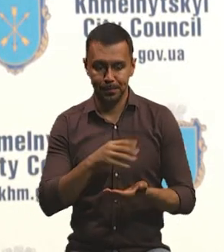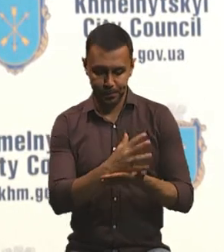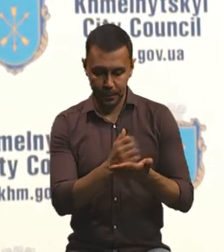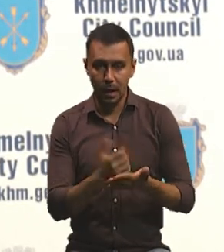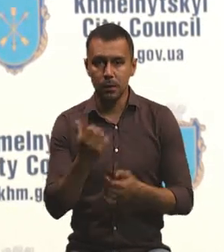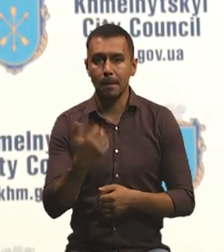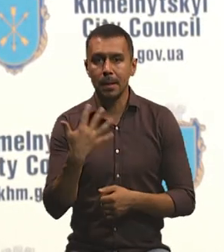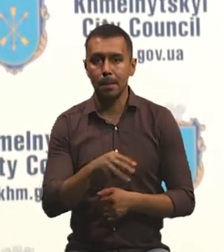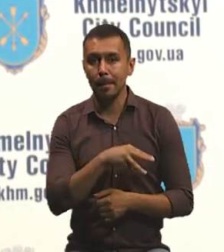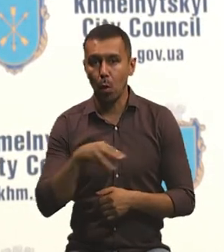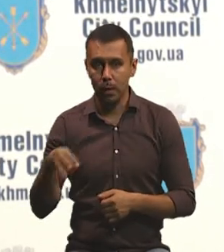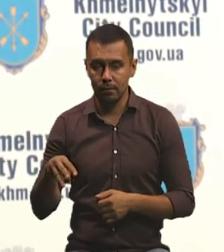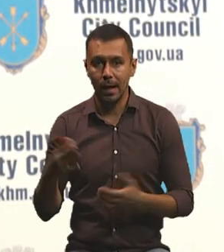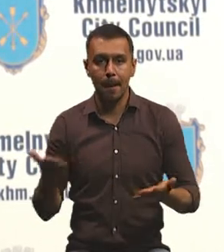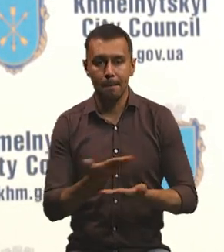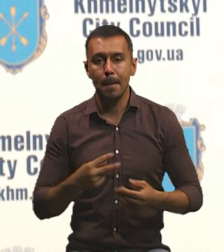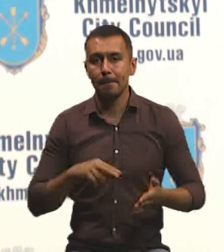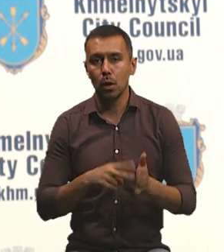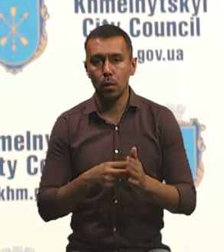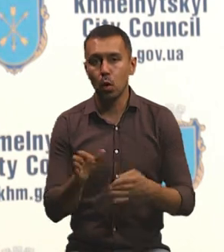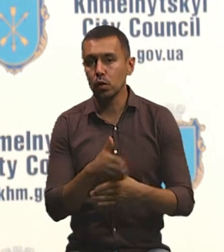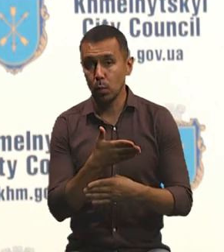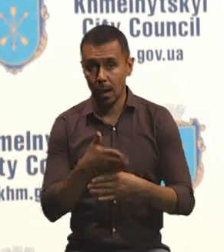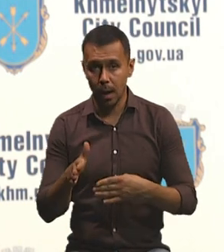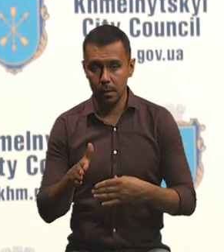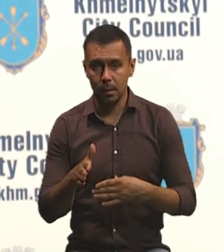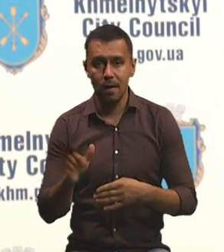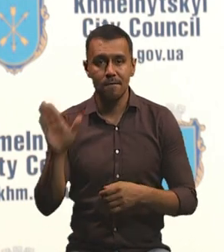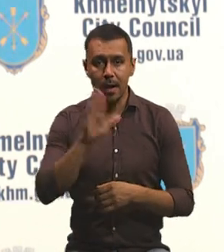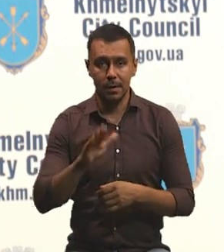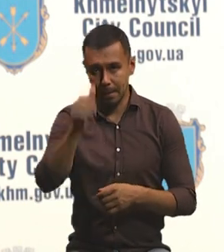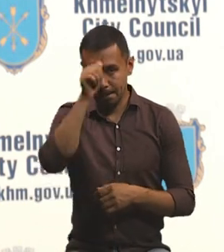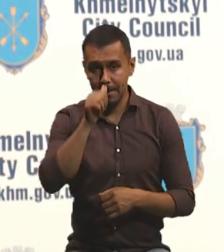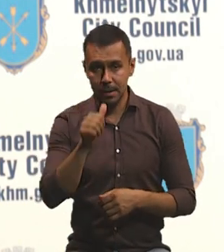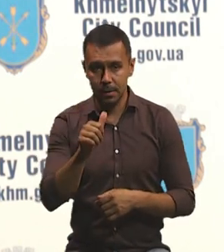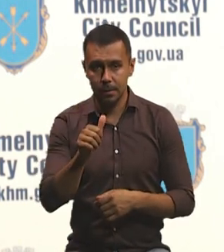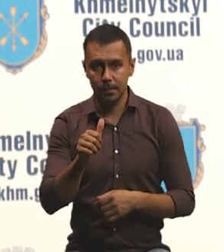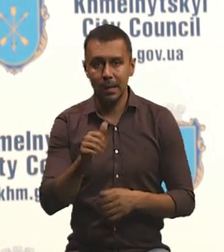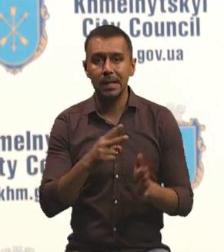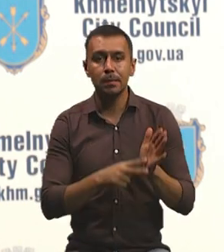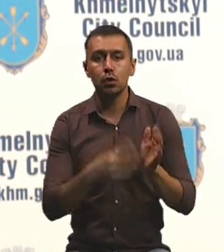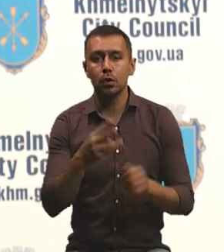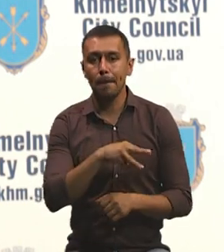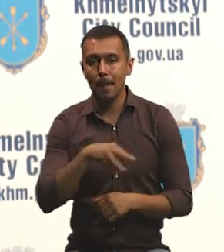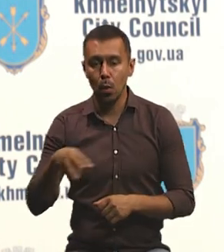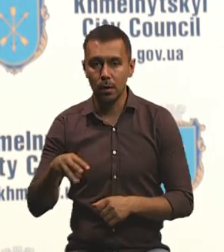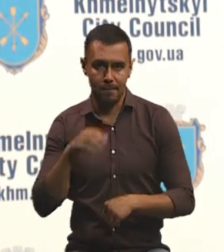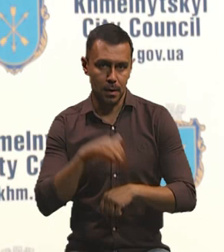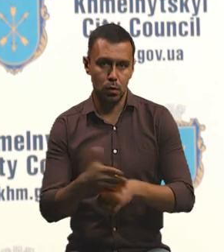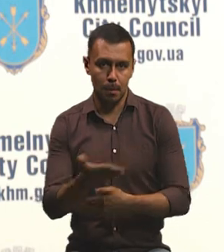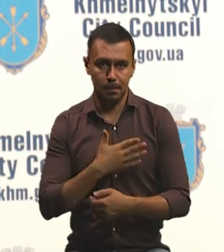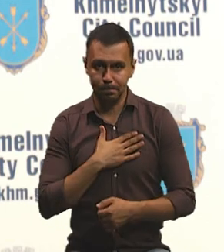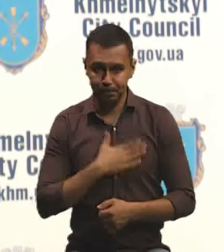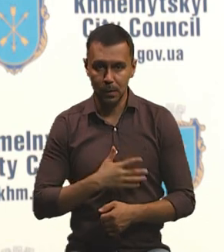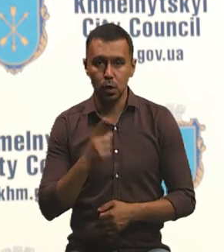ще 50 мільйонів, які ми плануємо розподіляти у вересні місяці. 84 мільйони, фактично, ми